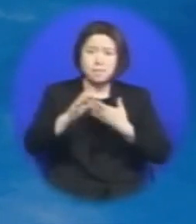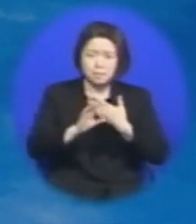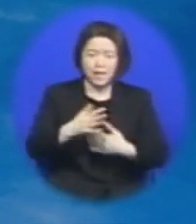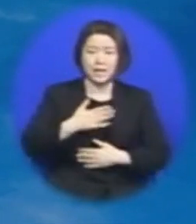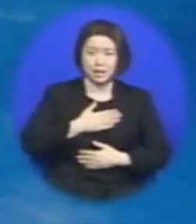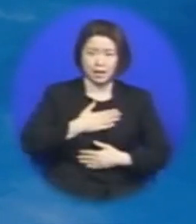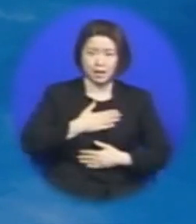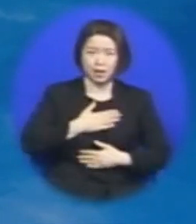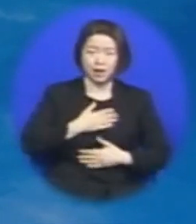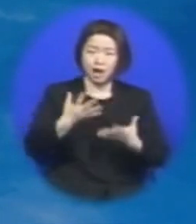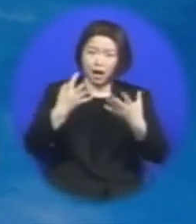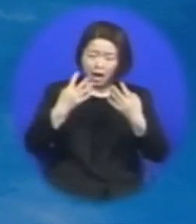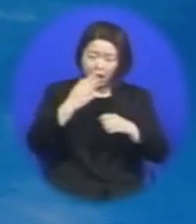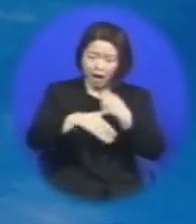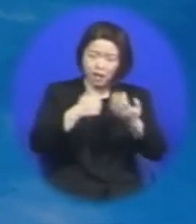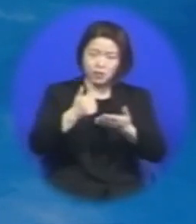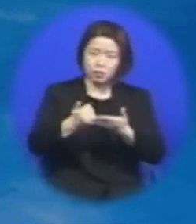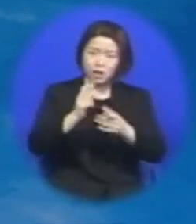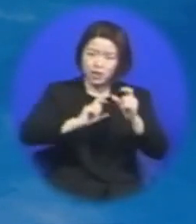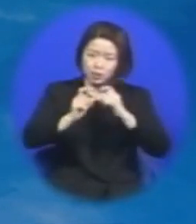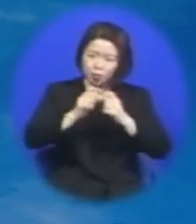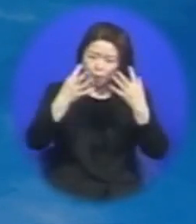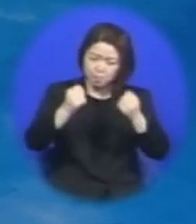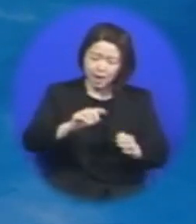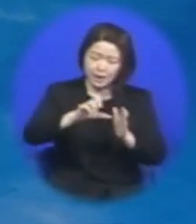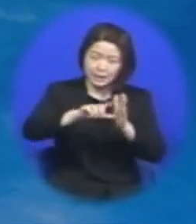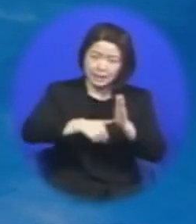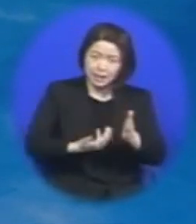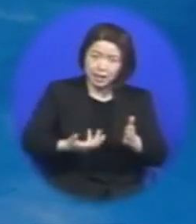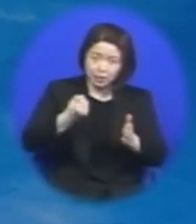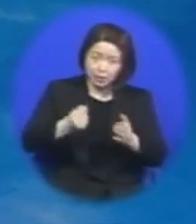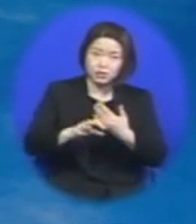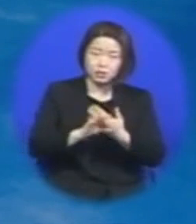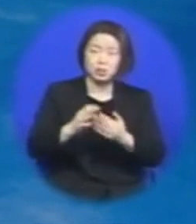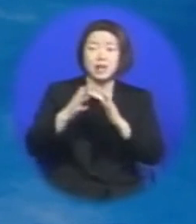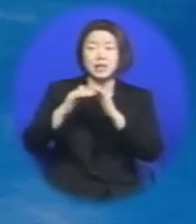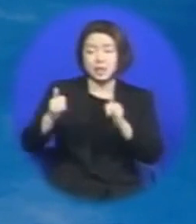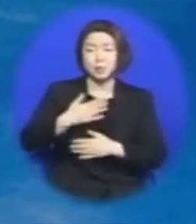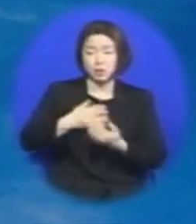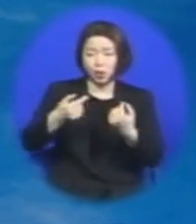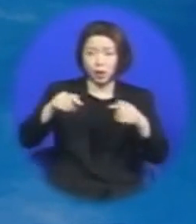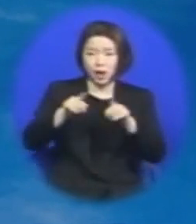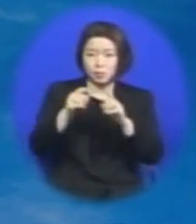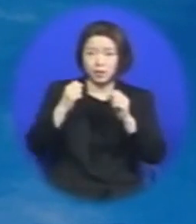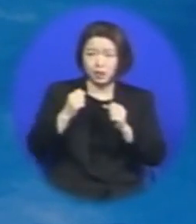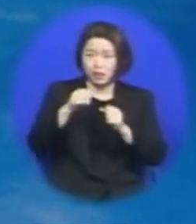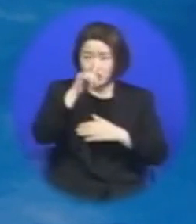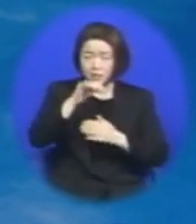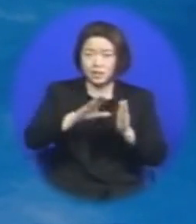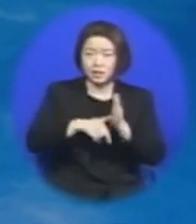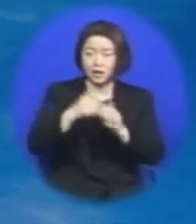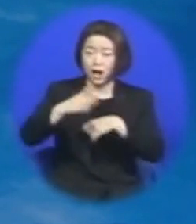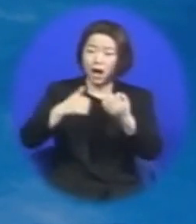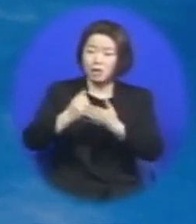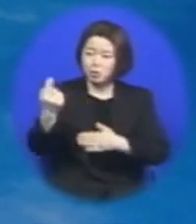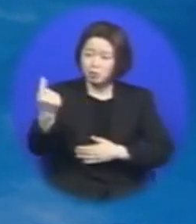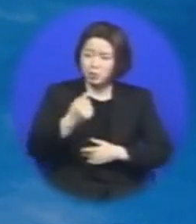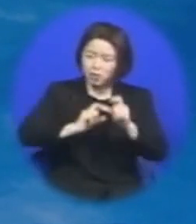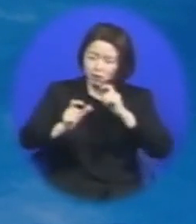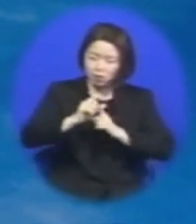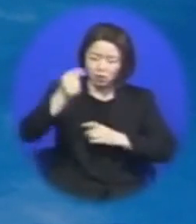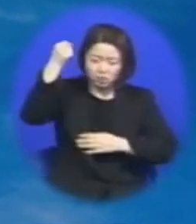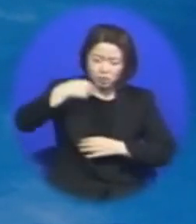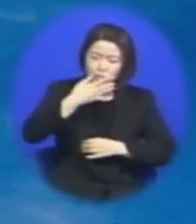내가 하나님과 더 많은 시간을 보냈으면 사람들이 나와 함께 있을 때 하나님의 임재를 더 느낄 수 있었을